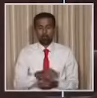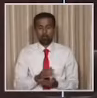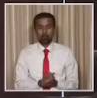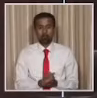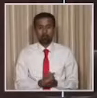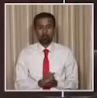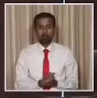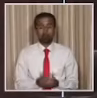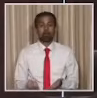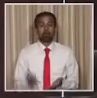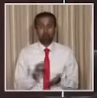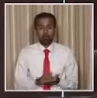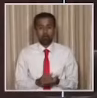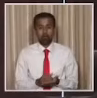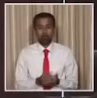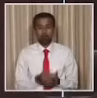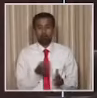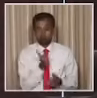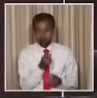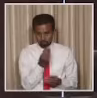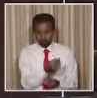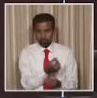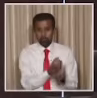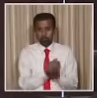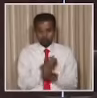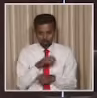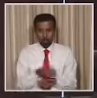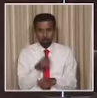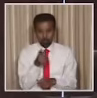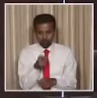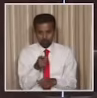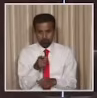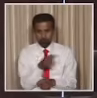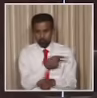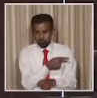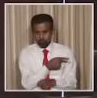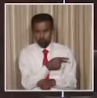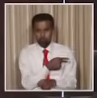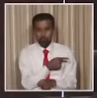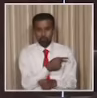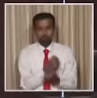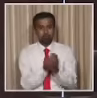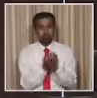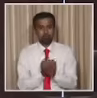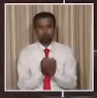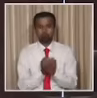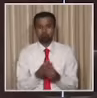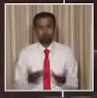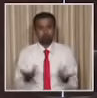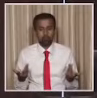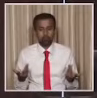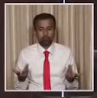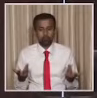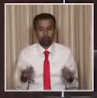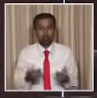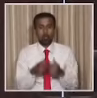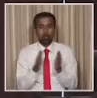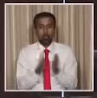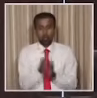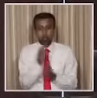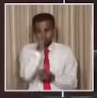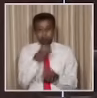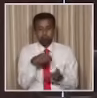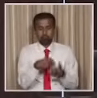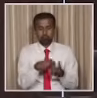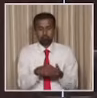dengan apa? Ewad daluan di latino deh. Atta dengan udara latino deh. Kisi deh yang keng atta dengan udara kan dekat itu korlan ya. Okko mah horuti ke rakino